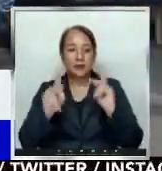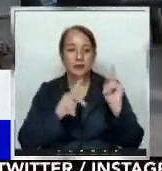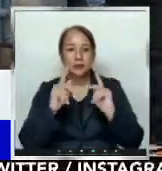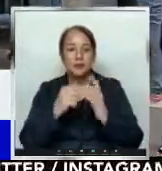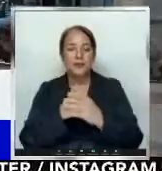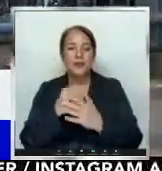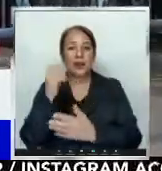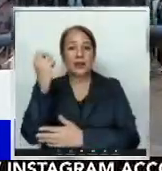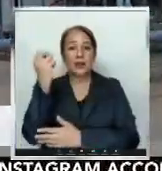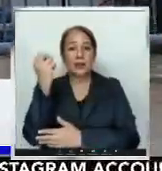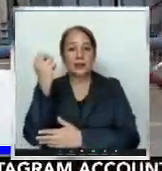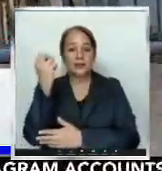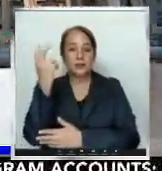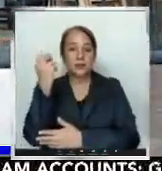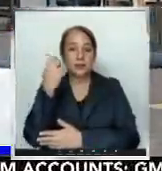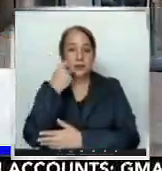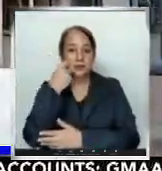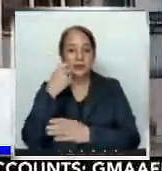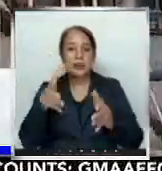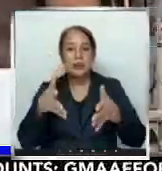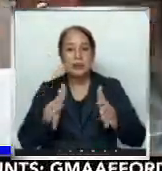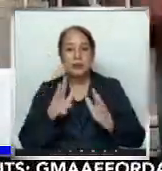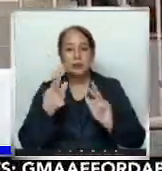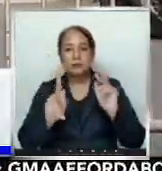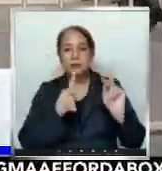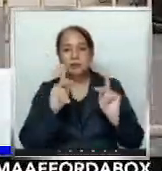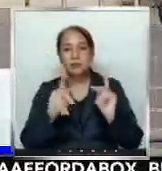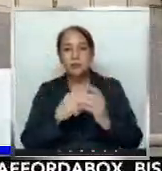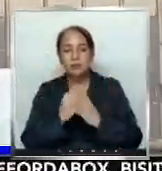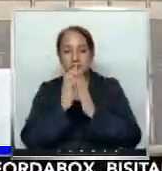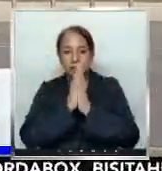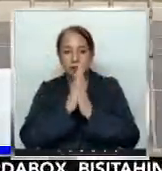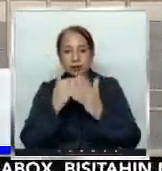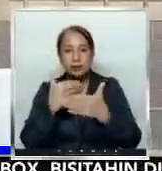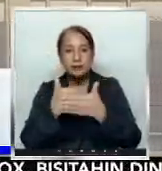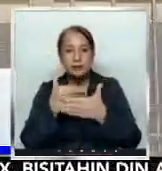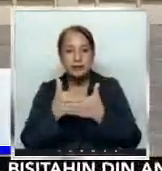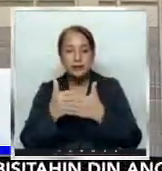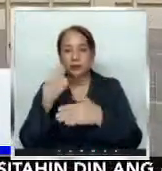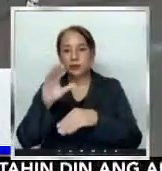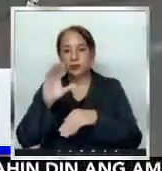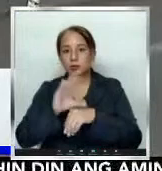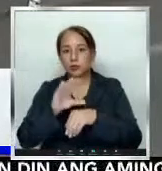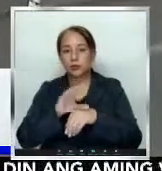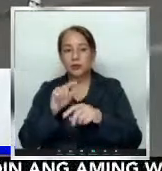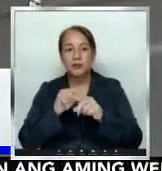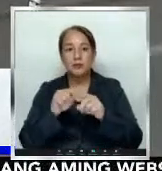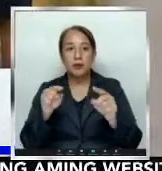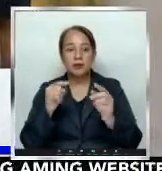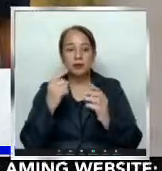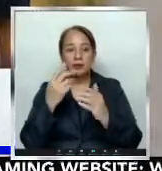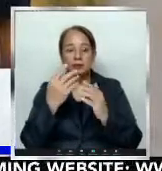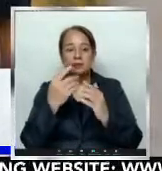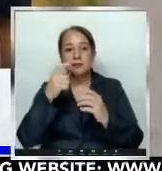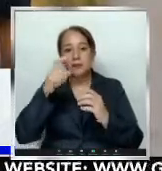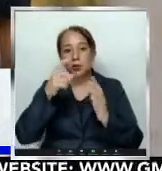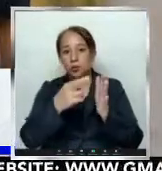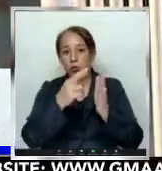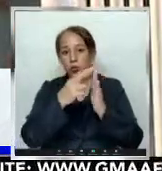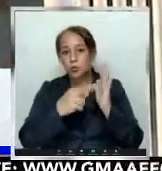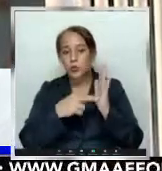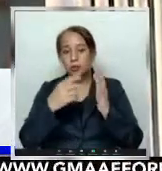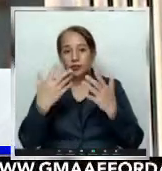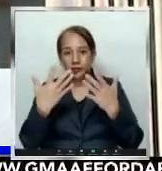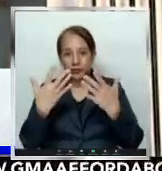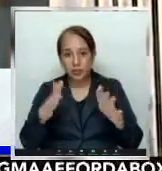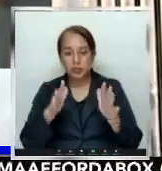nila pinayagan yung mga deboto na magdasal malapit dito sa simbahan. Pero ang kanilang protocol, matapos magdasal, kailangang umalis na rin